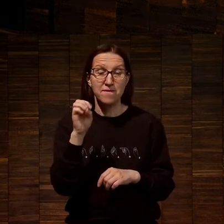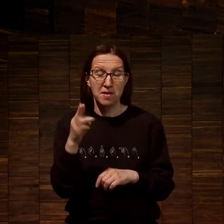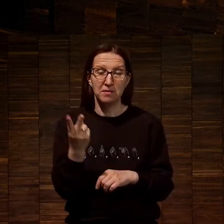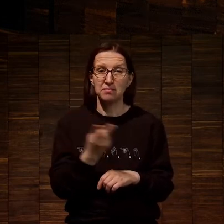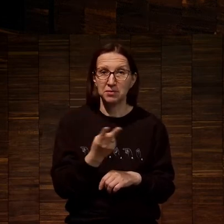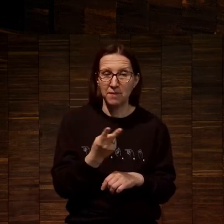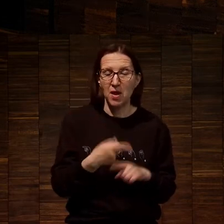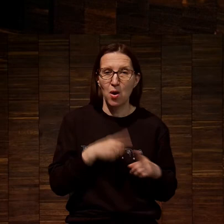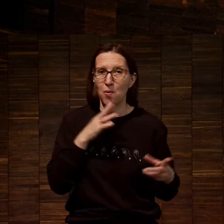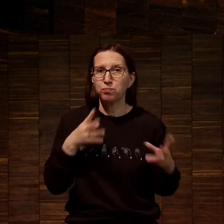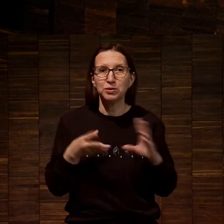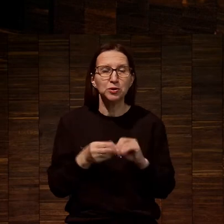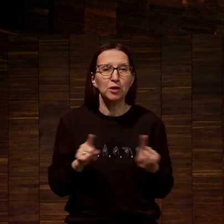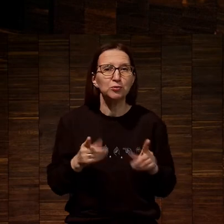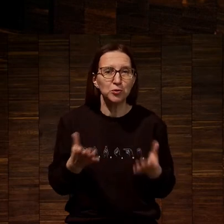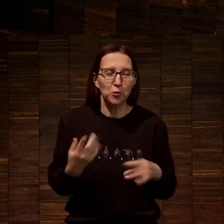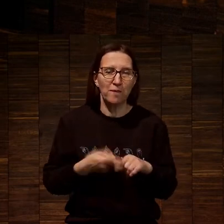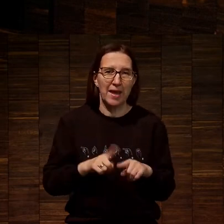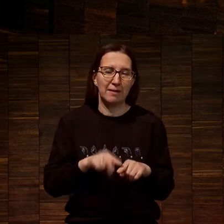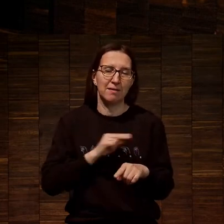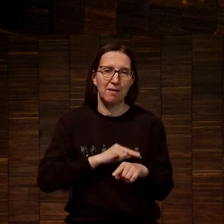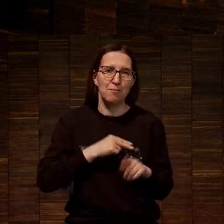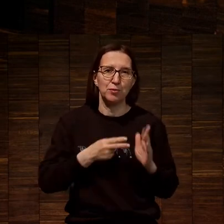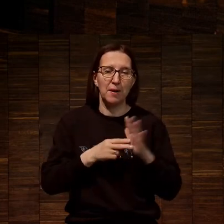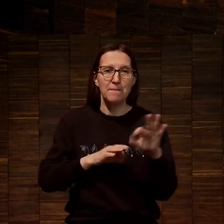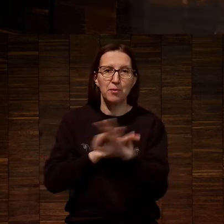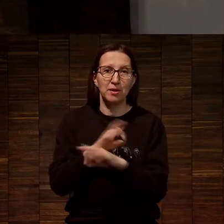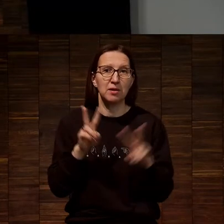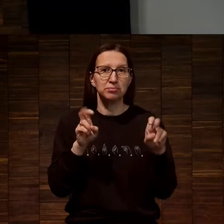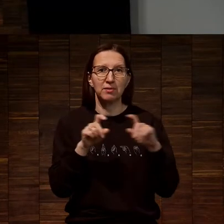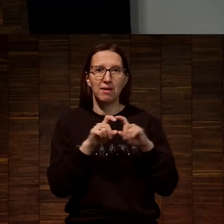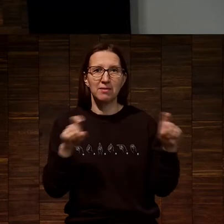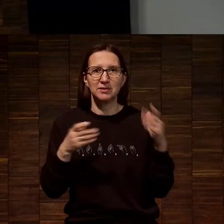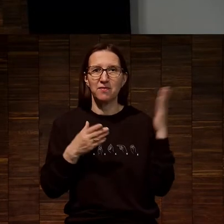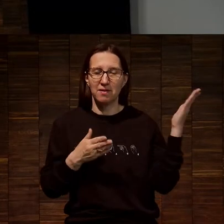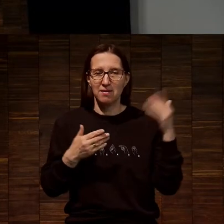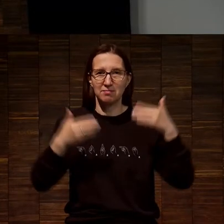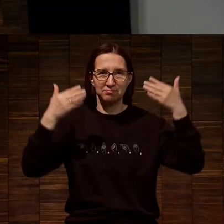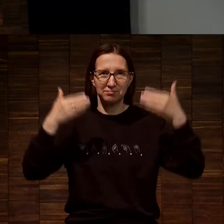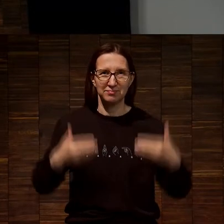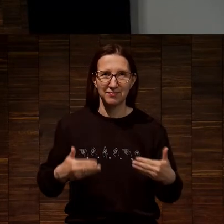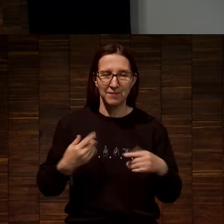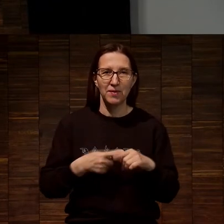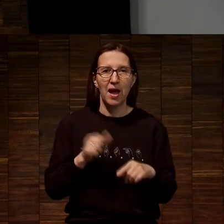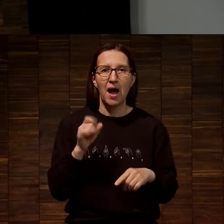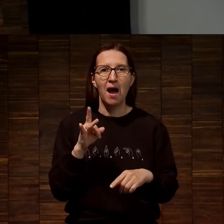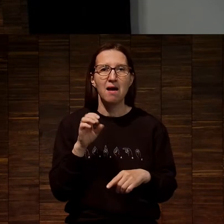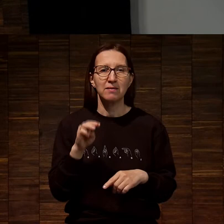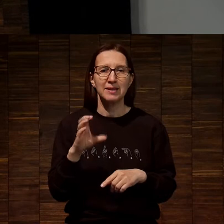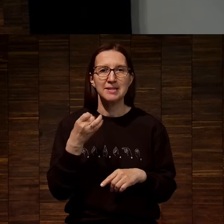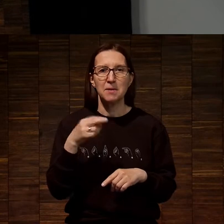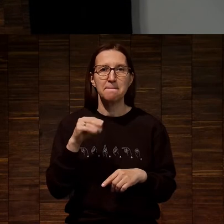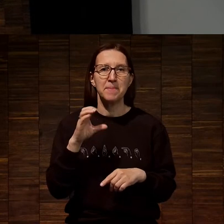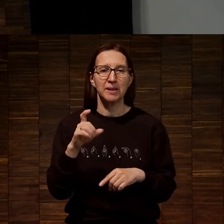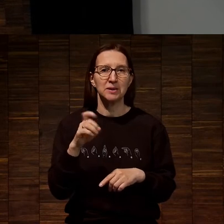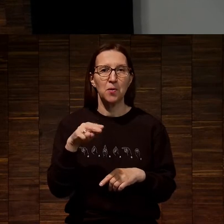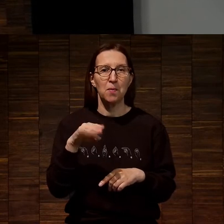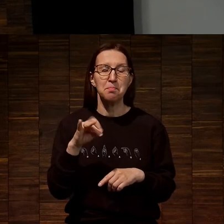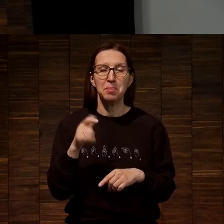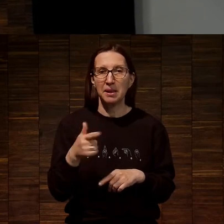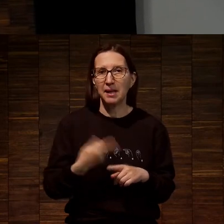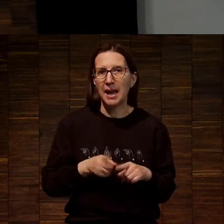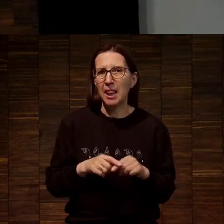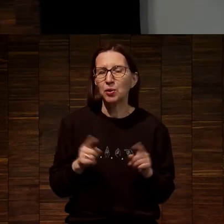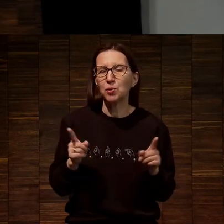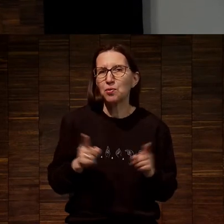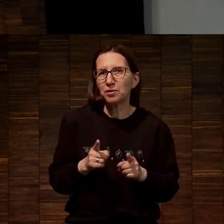Надежду Евгения объединяет работа над тем проектом, название которого написано «За мной», да, «Art Space Hopping». Или мы коротко,